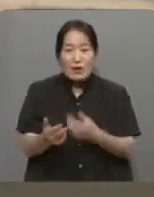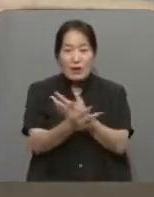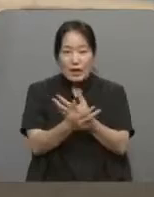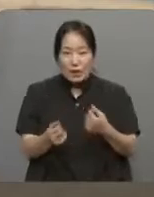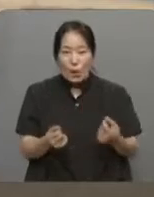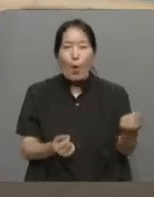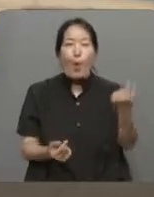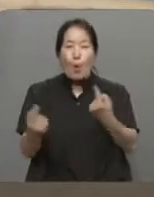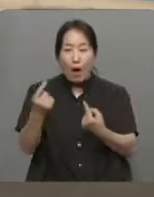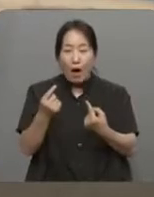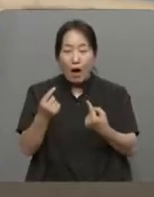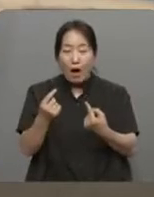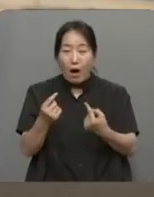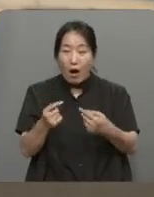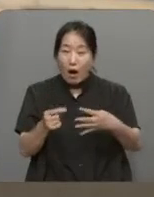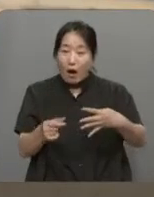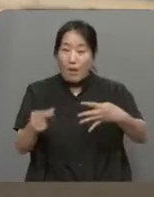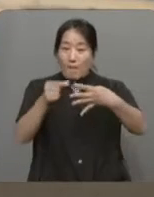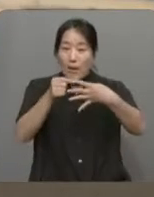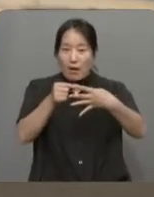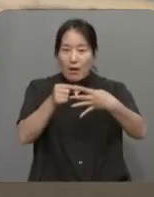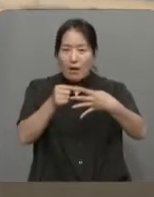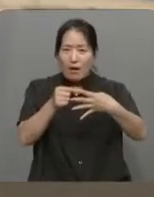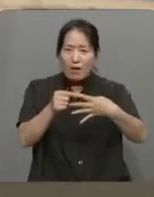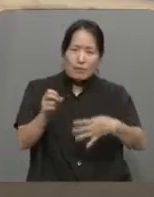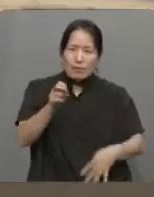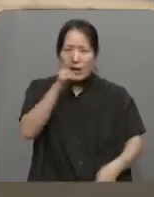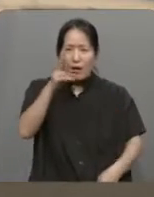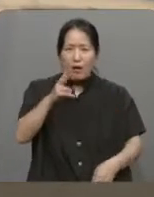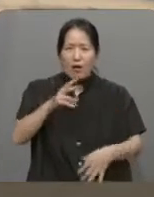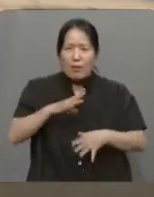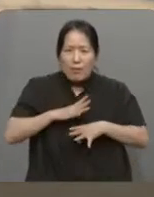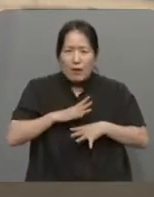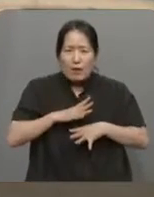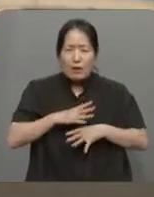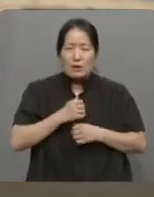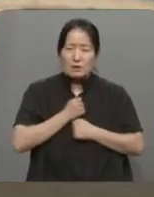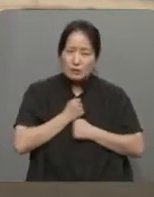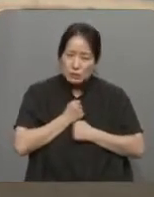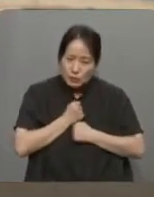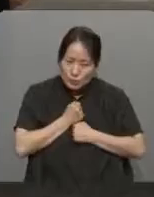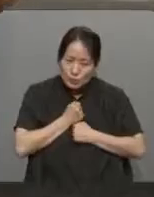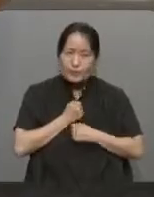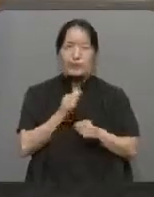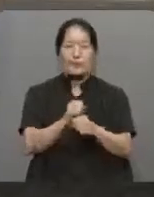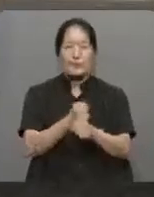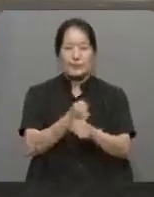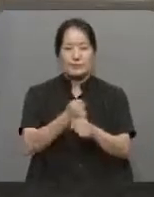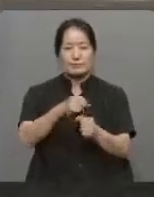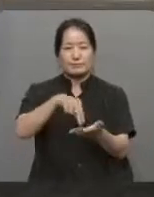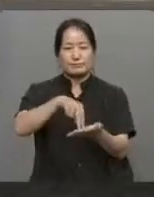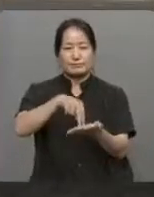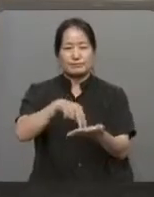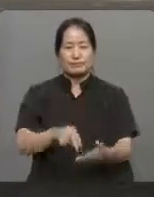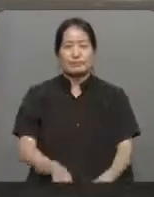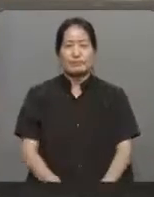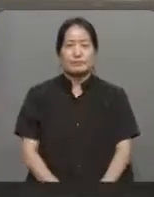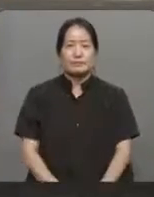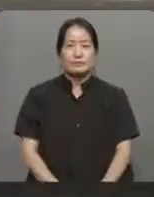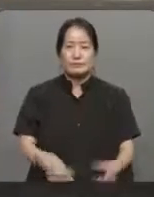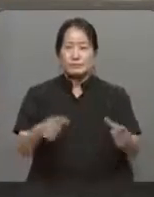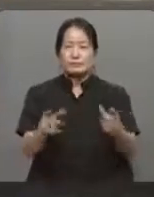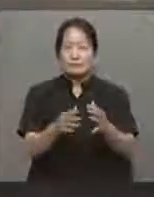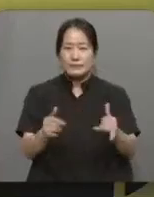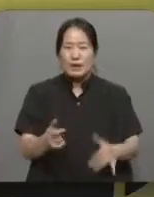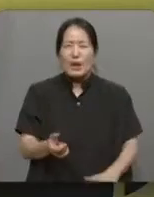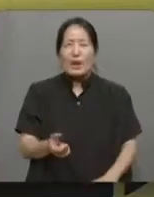뭐 4단계가 될지 몰랐는데 갑자기 좀 4단계 격상돼가지고 조심스럽기도 하고 당황스럽기도 하고 그러네요. 지역